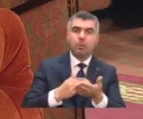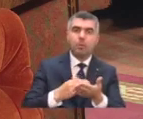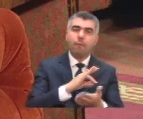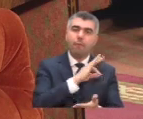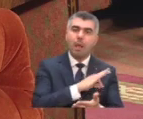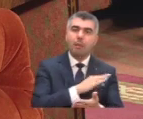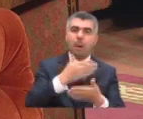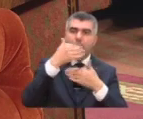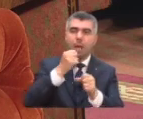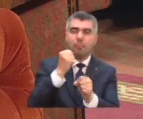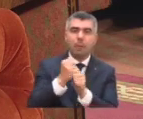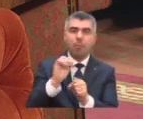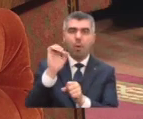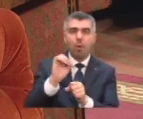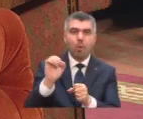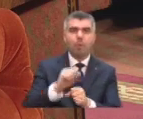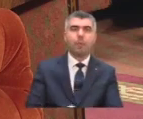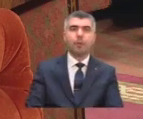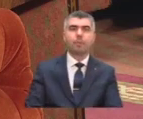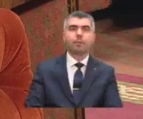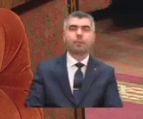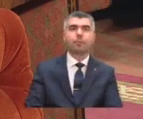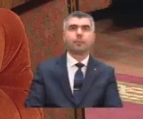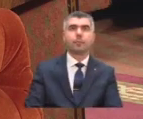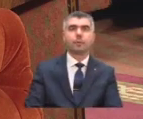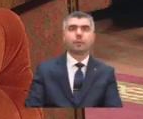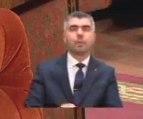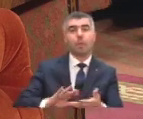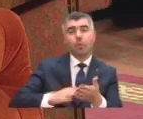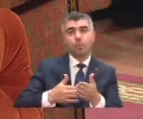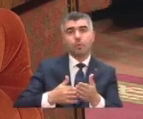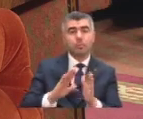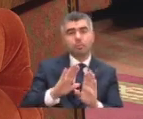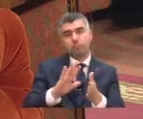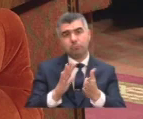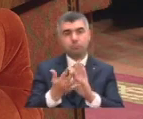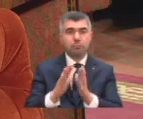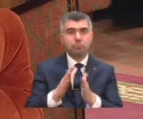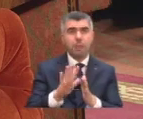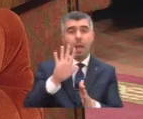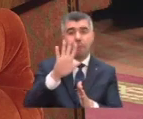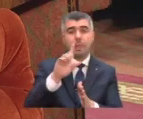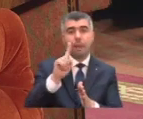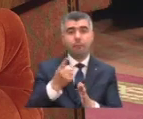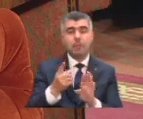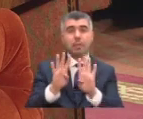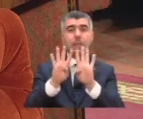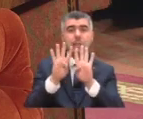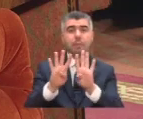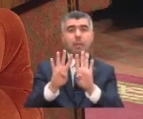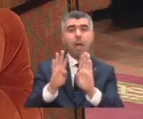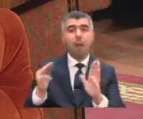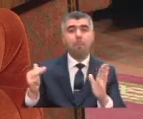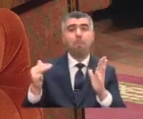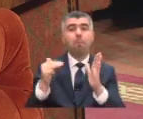العالم خاصه وانه يمثلون حوالي 5.8 مليون ديال